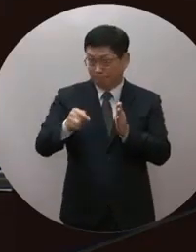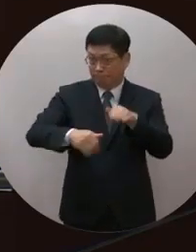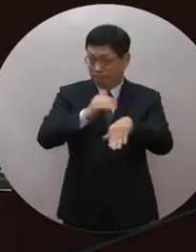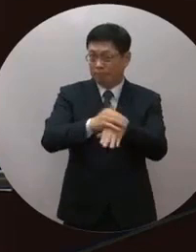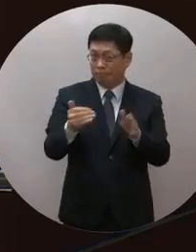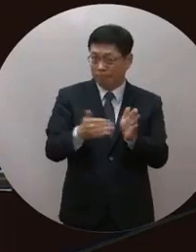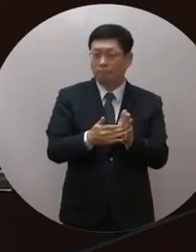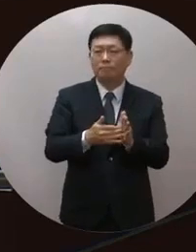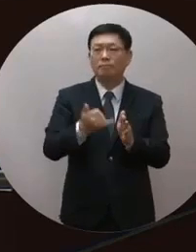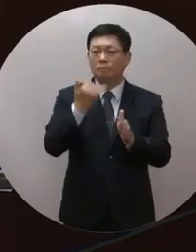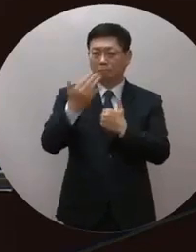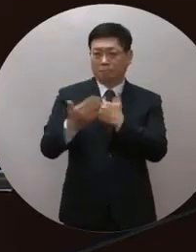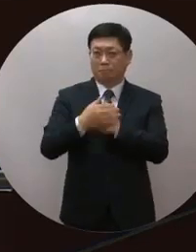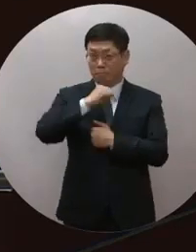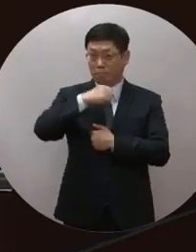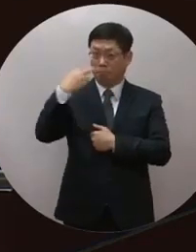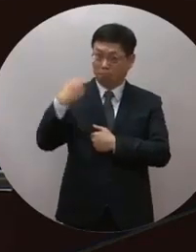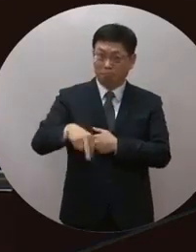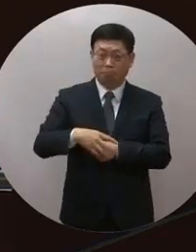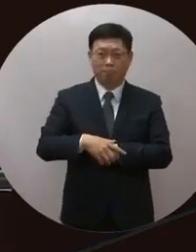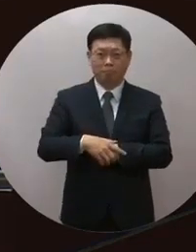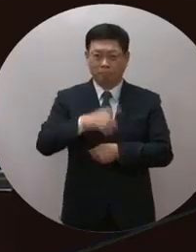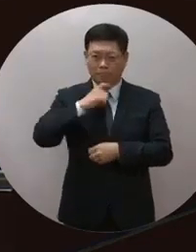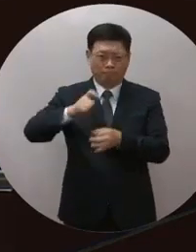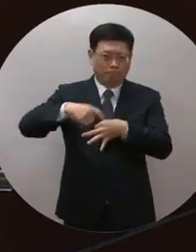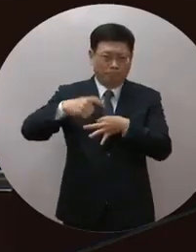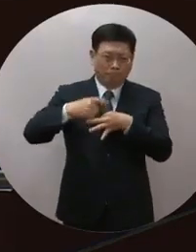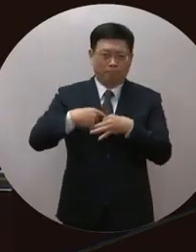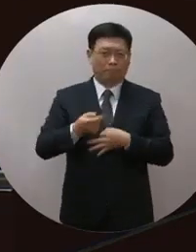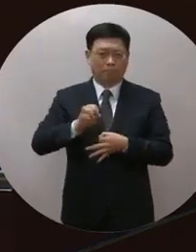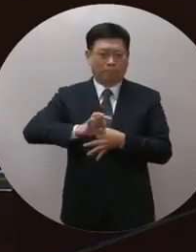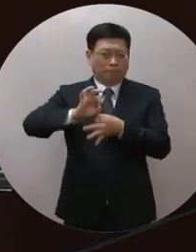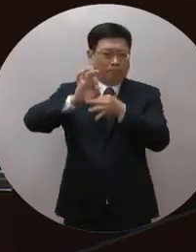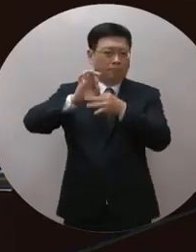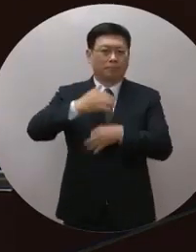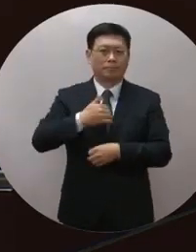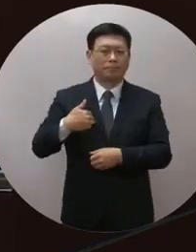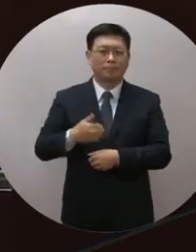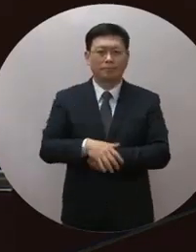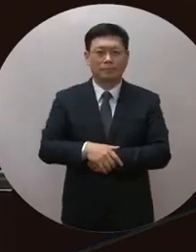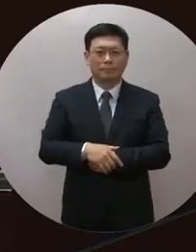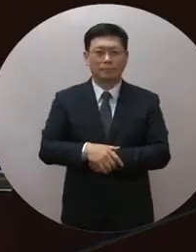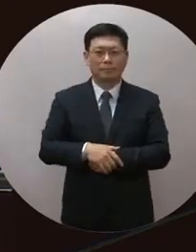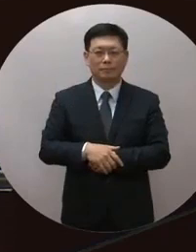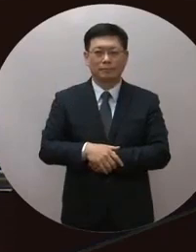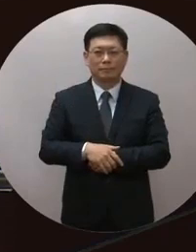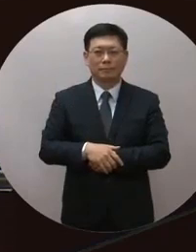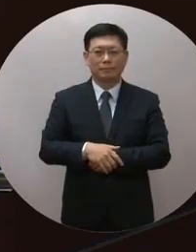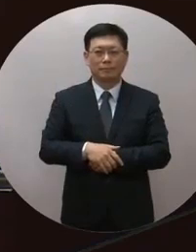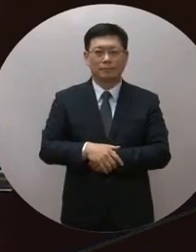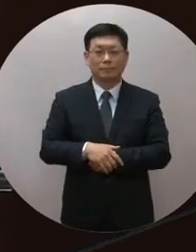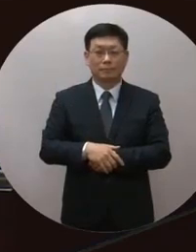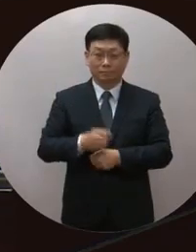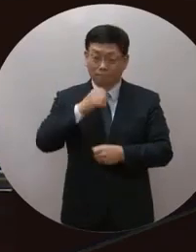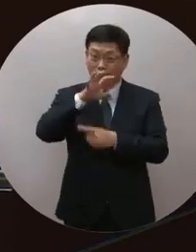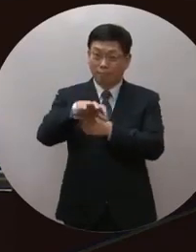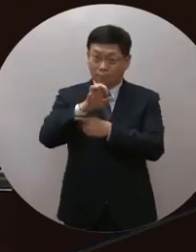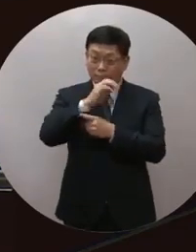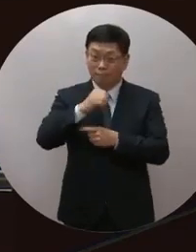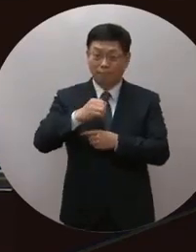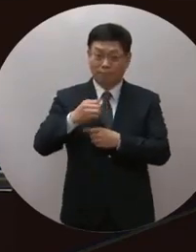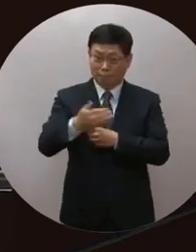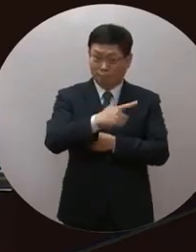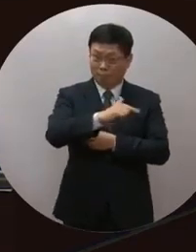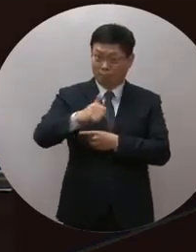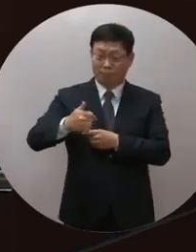成功后，又为台湾会创造更大的产值。在农业产品外销